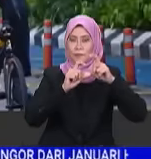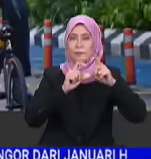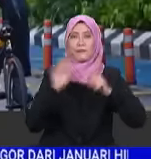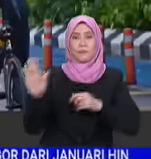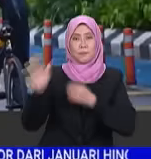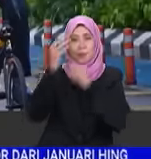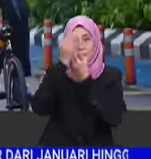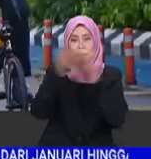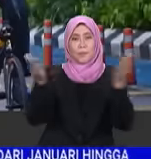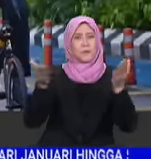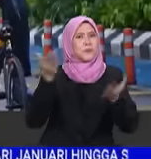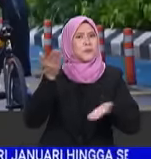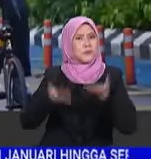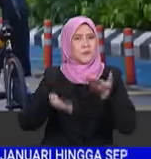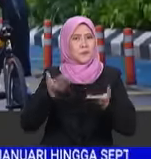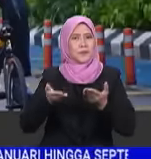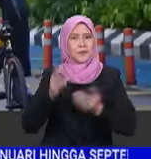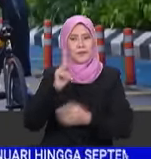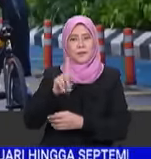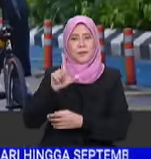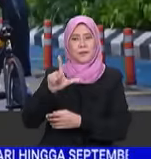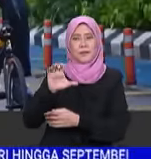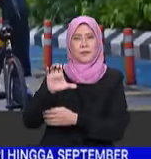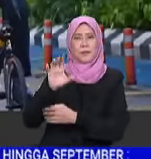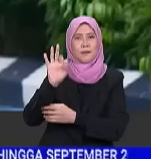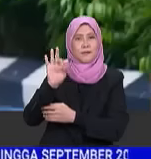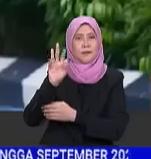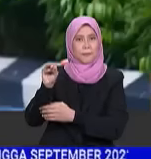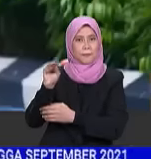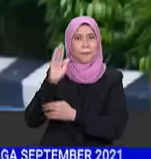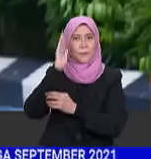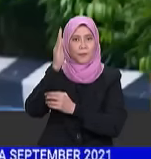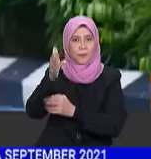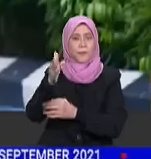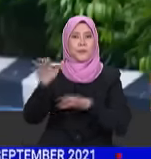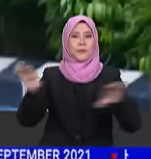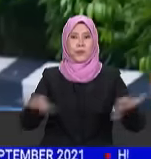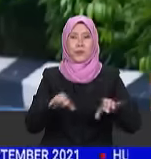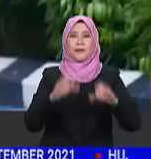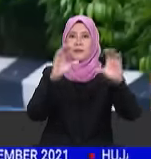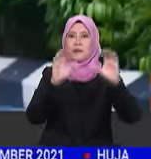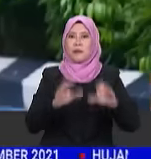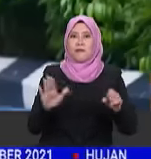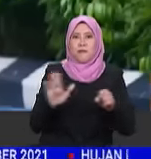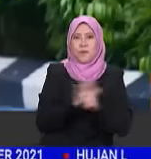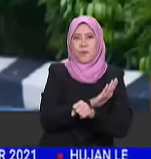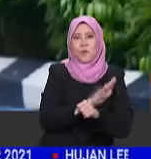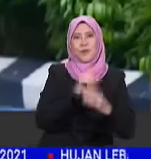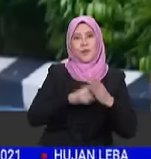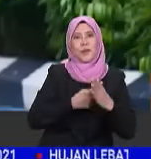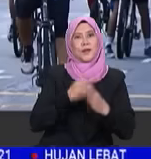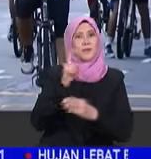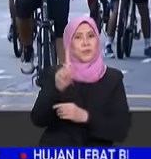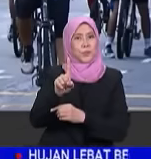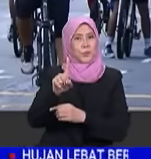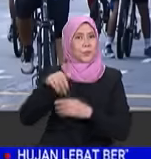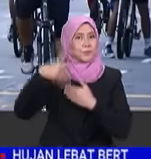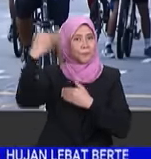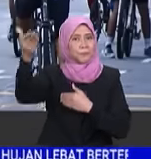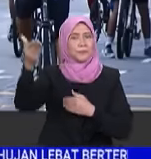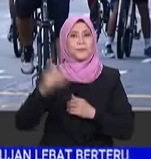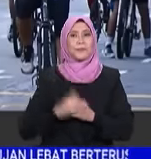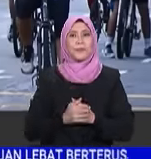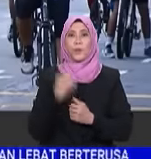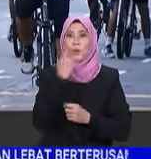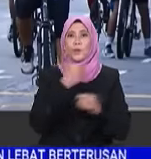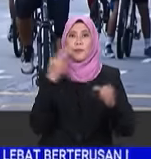kenyataan juga menjangkakan klcfm akan dapat dilaksanakan secara penuh pada Januari depan bagi yang